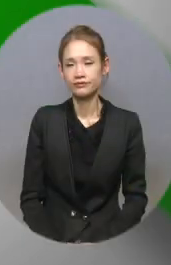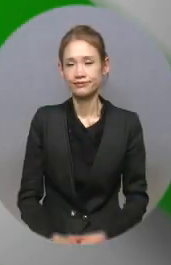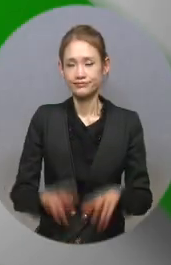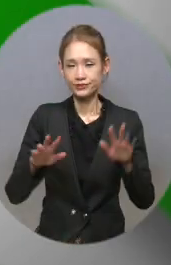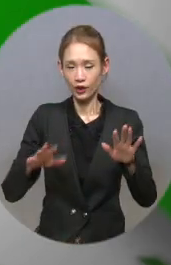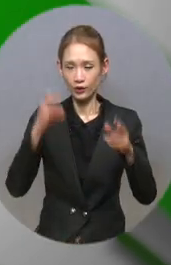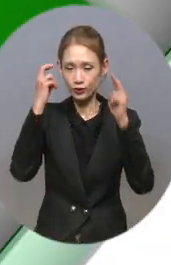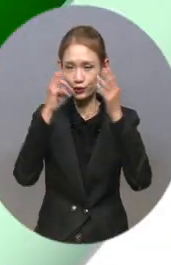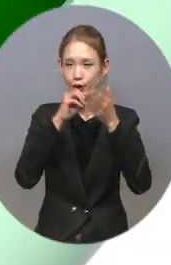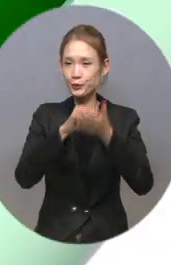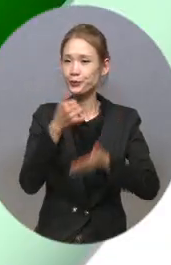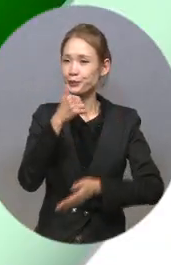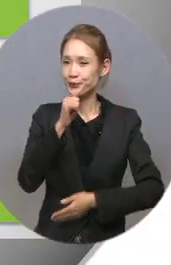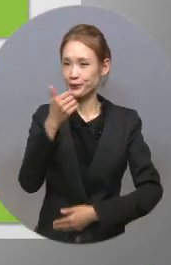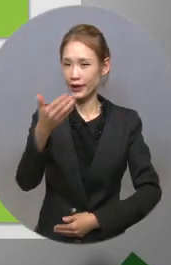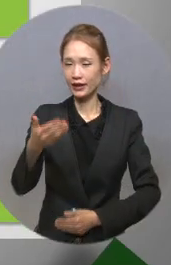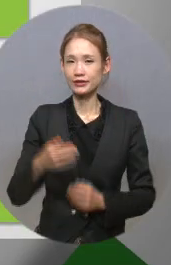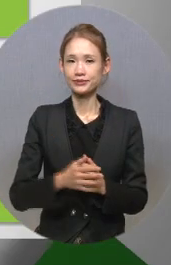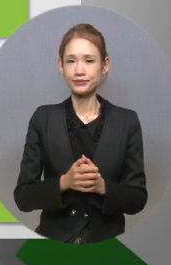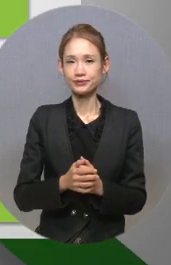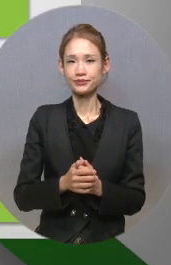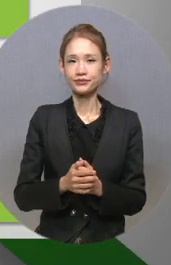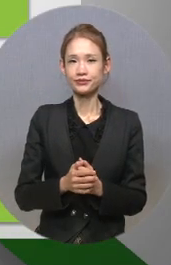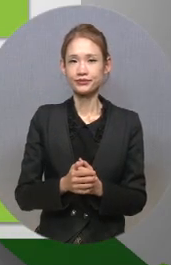오늘의 취업 정보입니다.